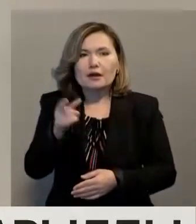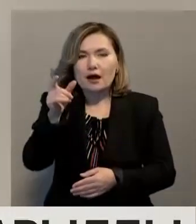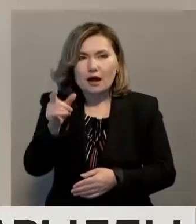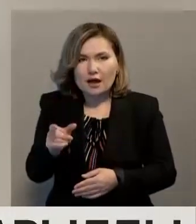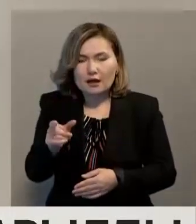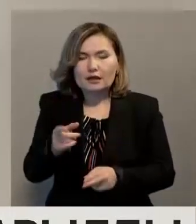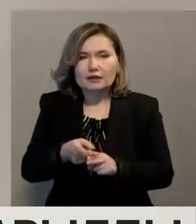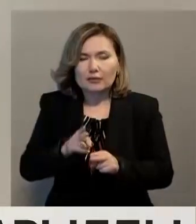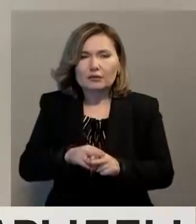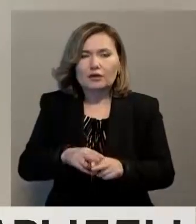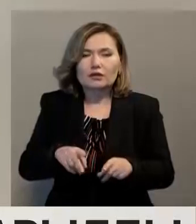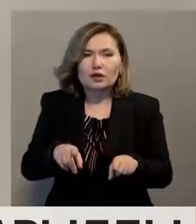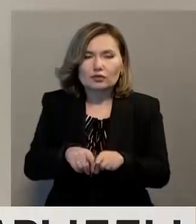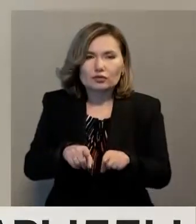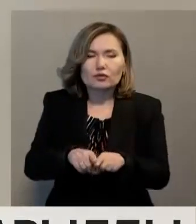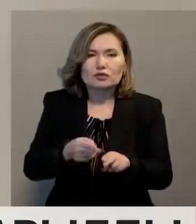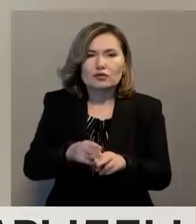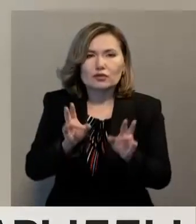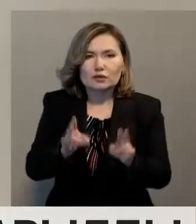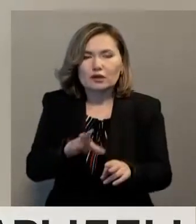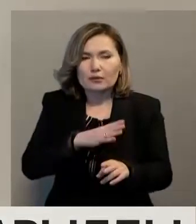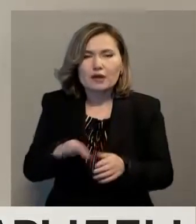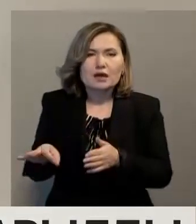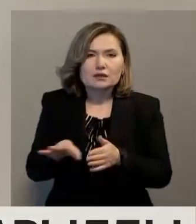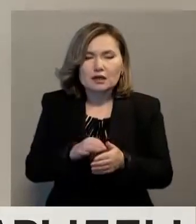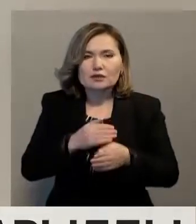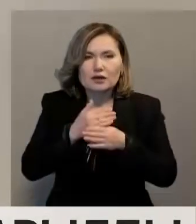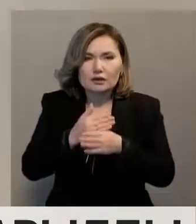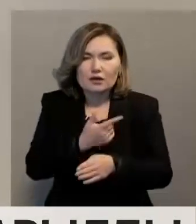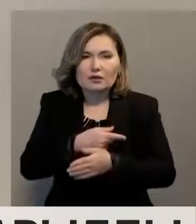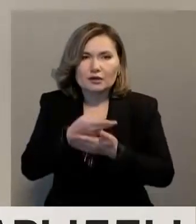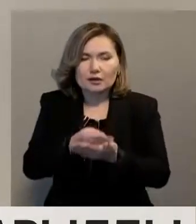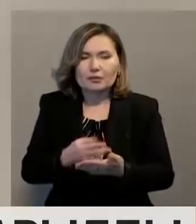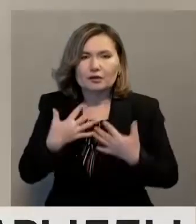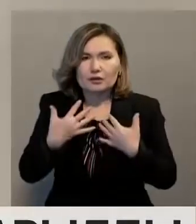күшімен құтқарылған болатын. Зардап шеккендер ауруханаға жеткізілді. Денсаулық жағдайлары тексерілуде.